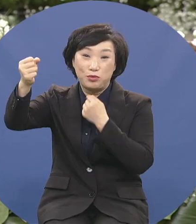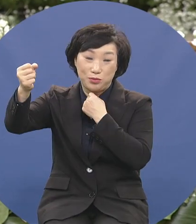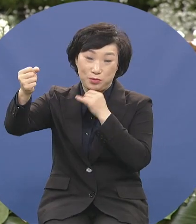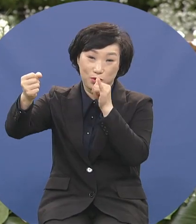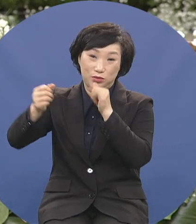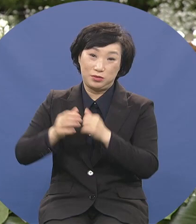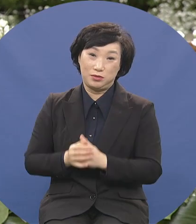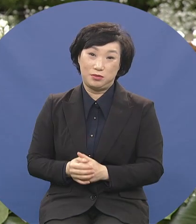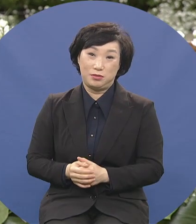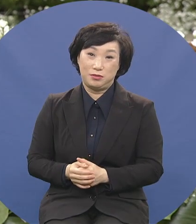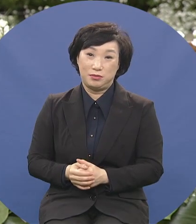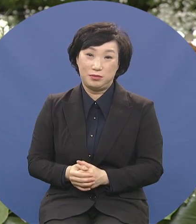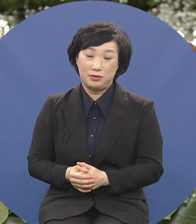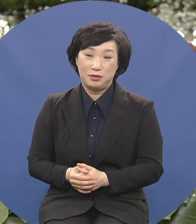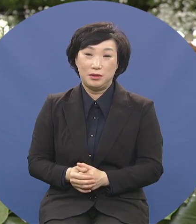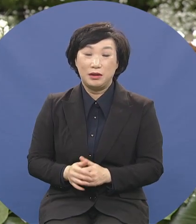함인데,